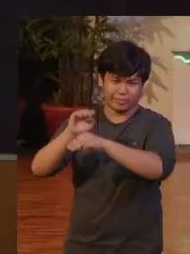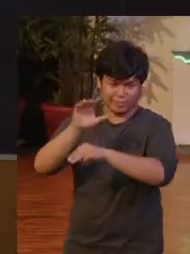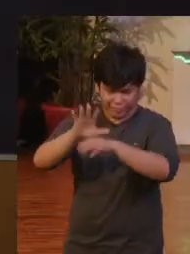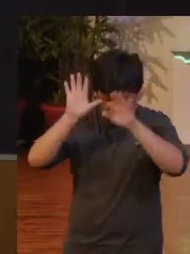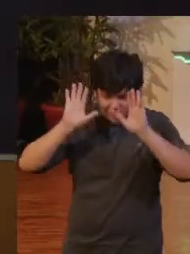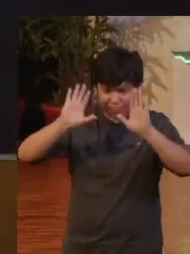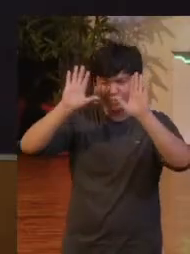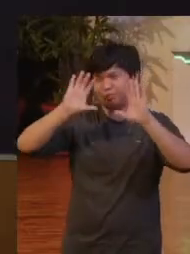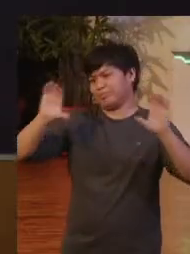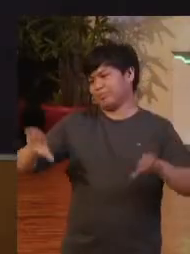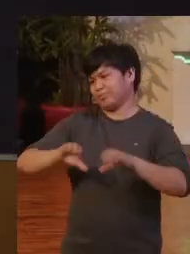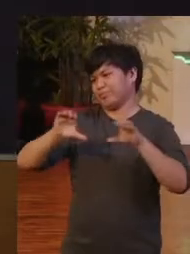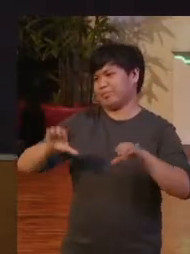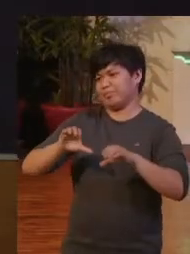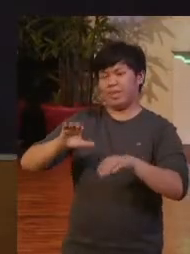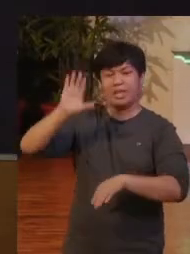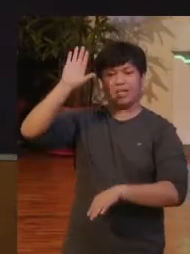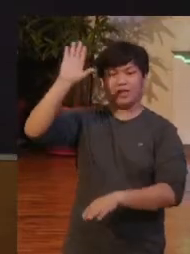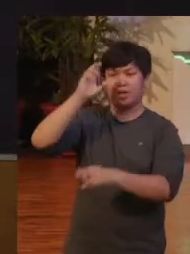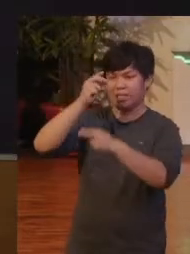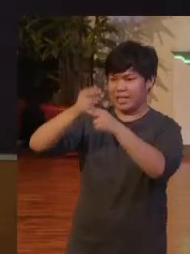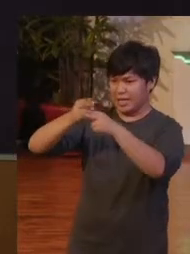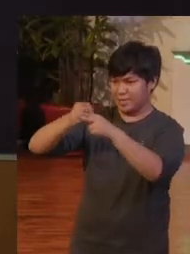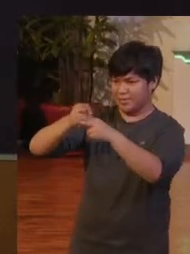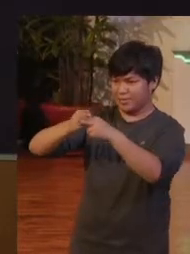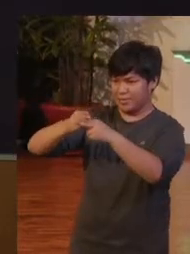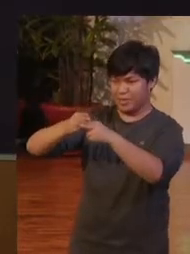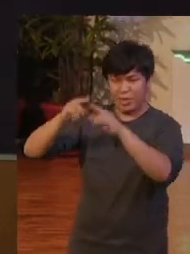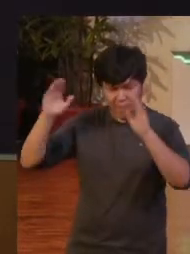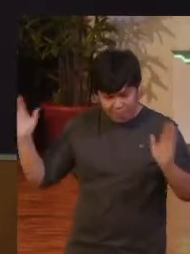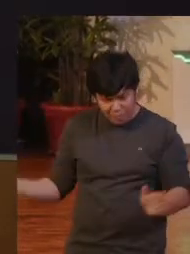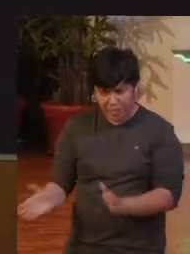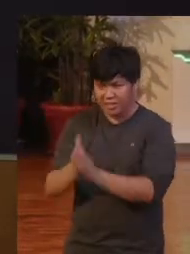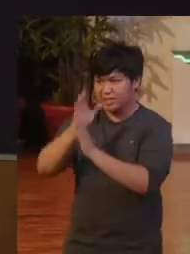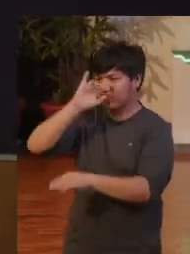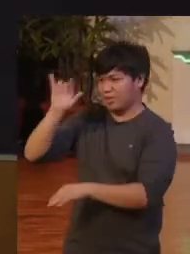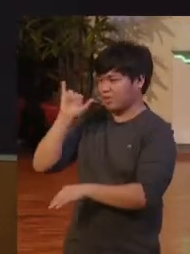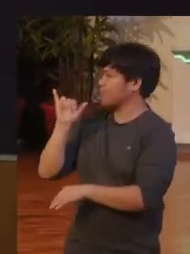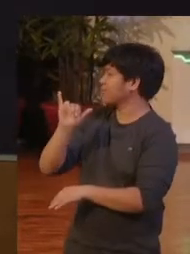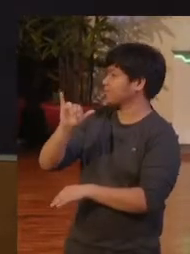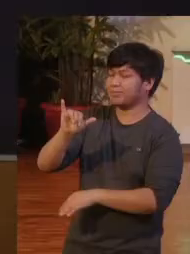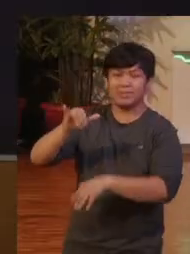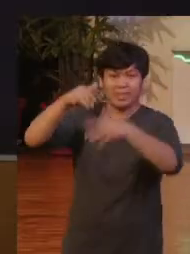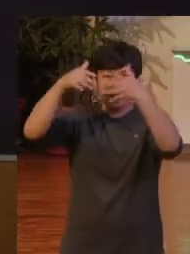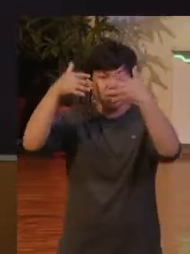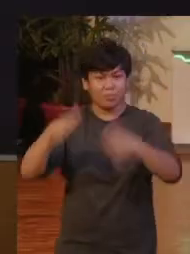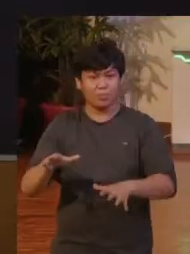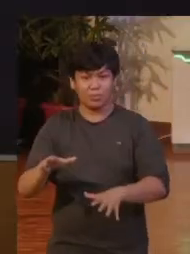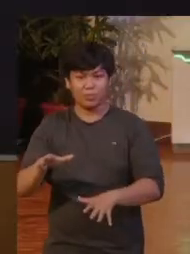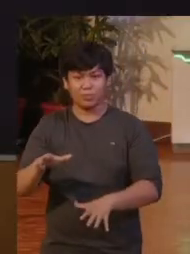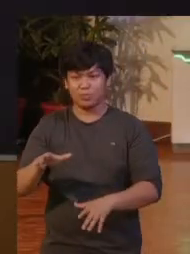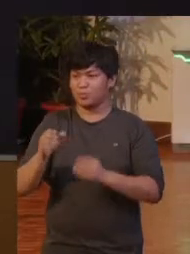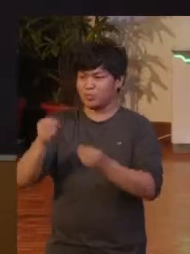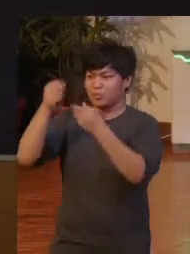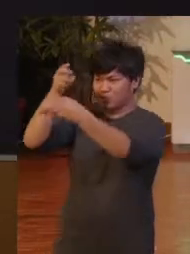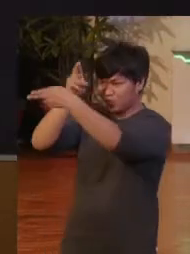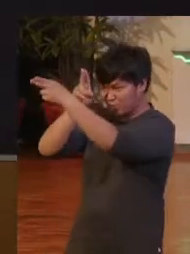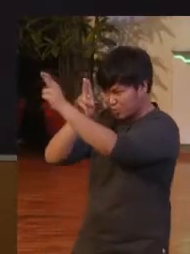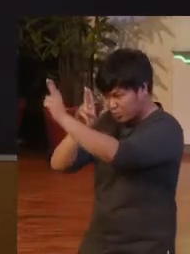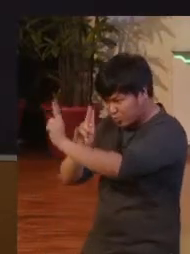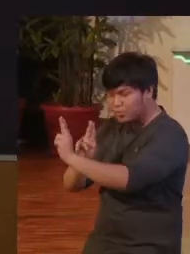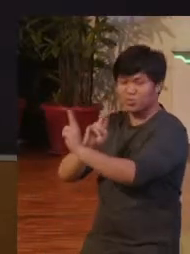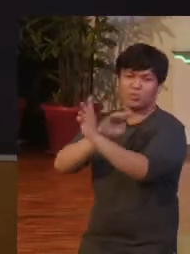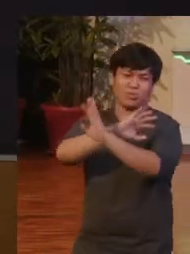Ang dakilang ngalan niya ay purihin kailanman at siya ay dakilain nitong